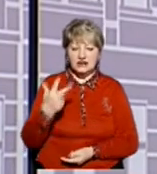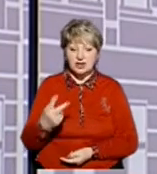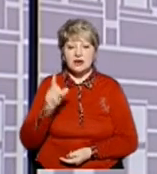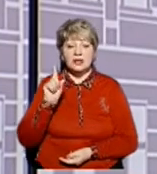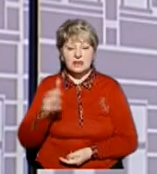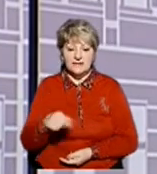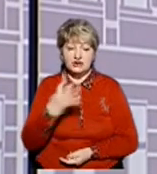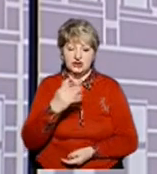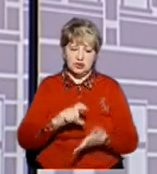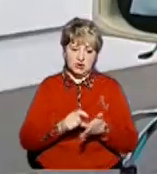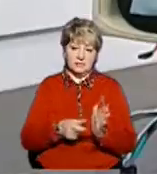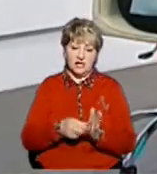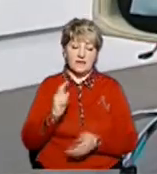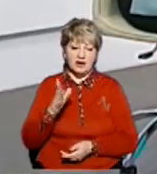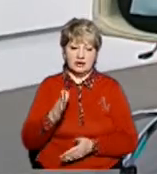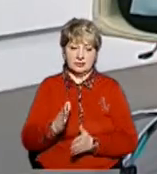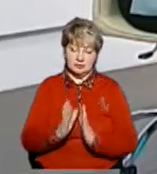навіть чотирьохкімнатні квартири.